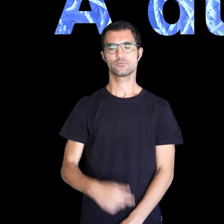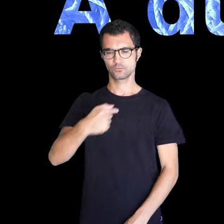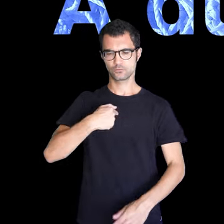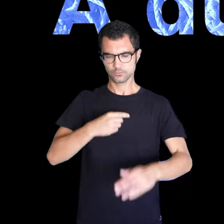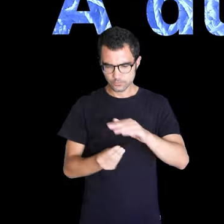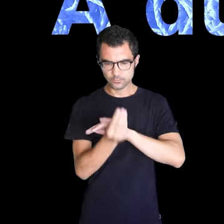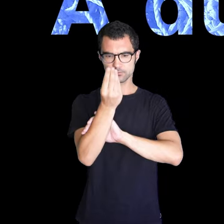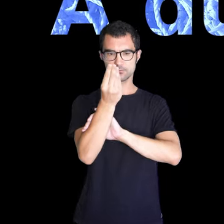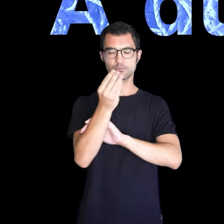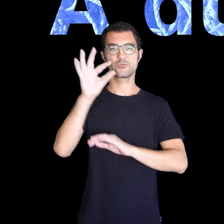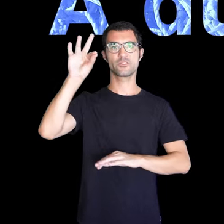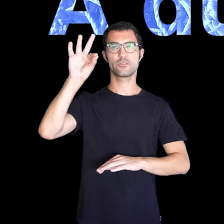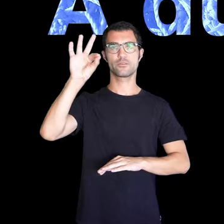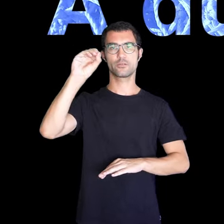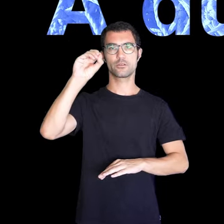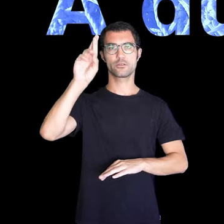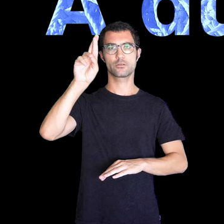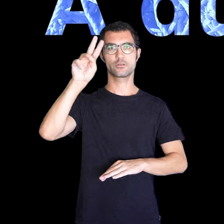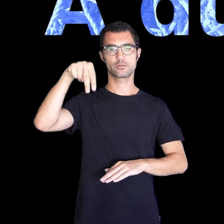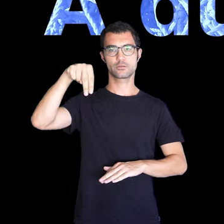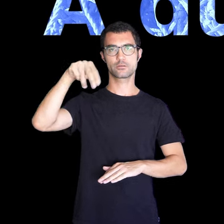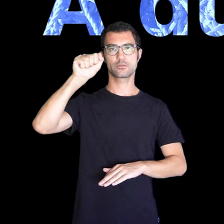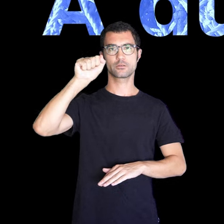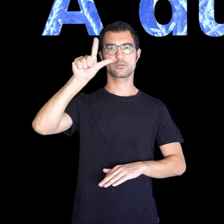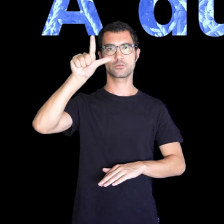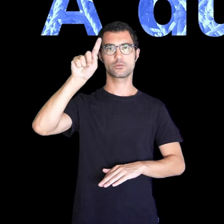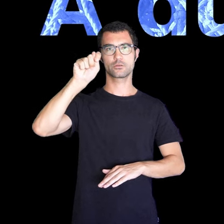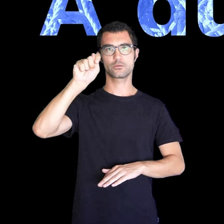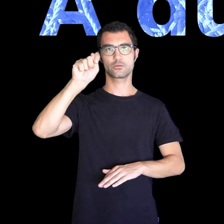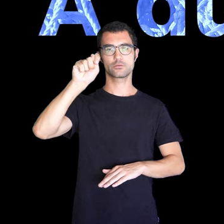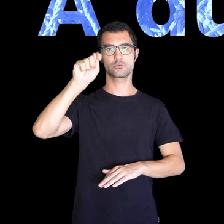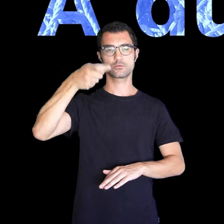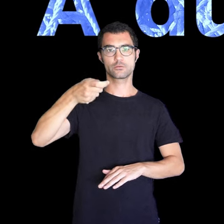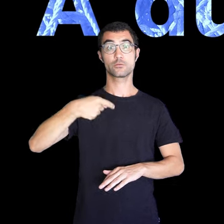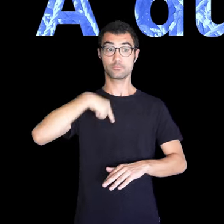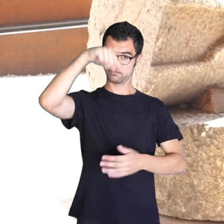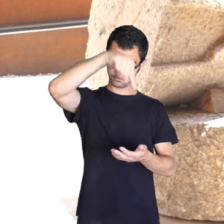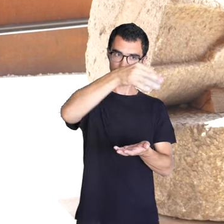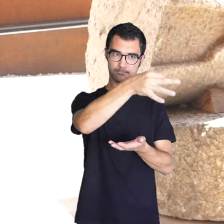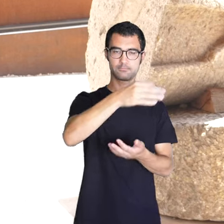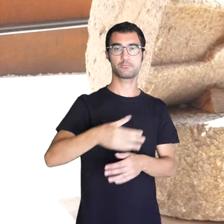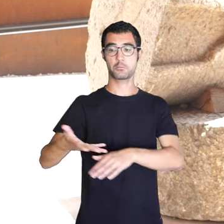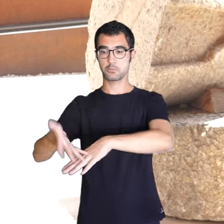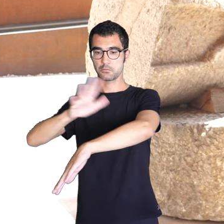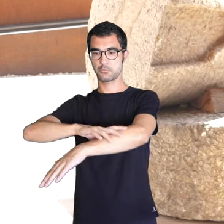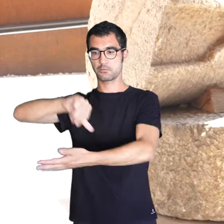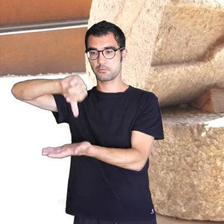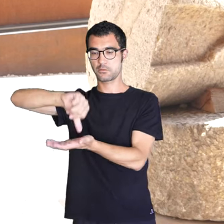Vaig néixer a Fornalutx, però vaig néixer a Fornalutx mateix, no vaig néixer a Palma.